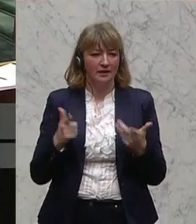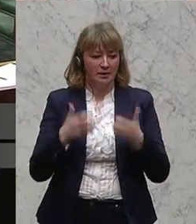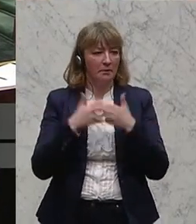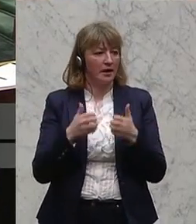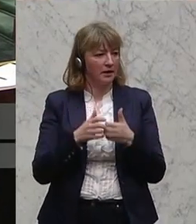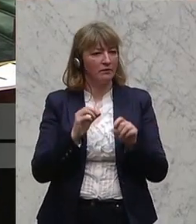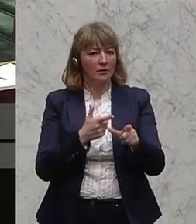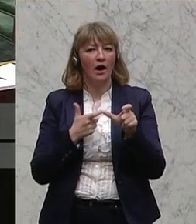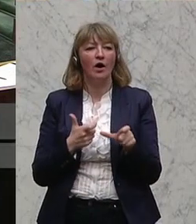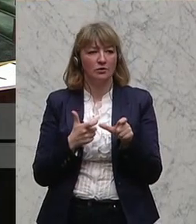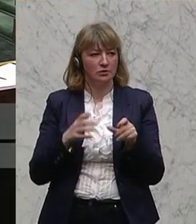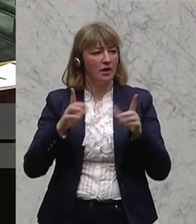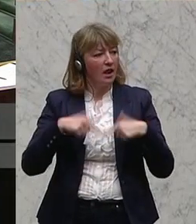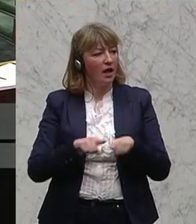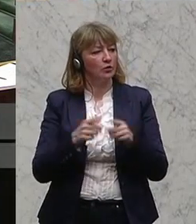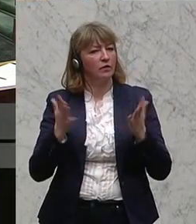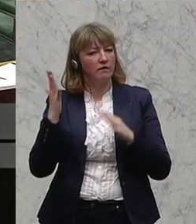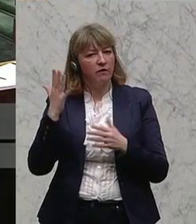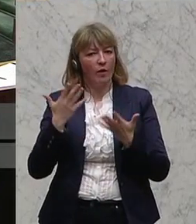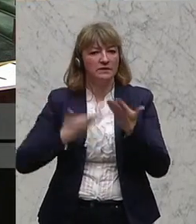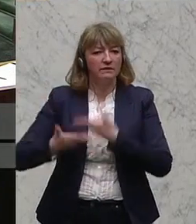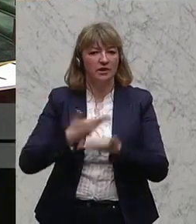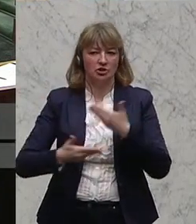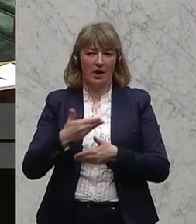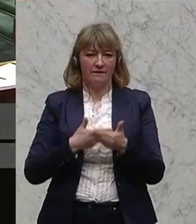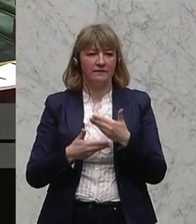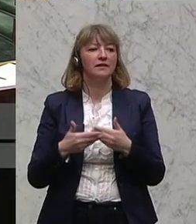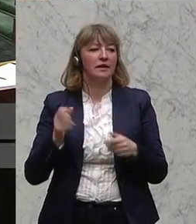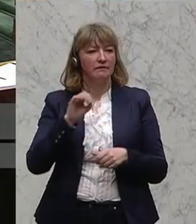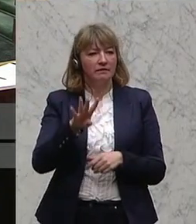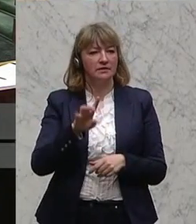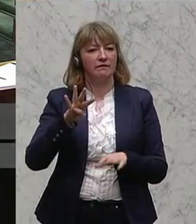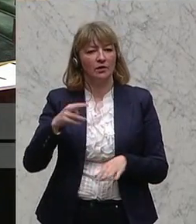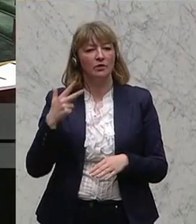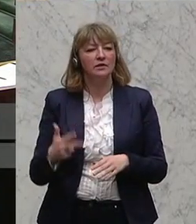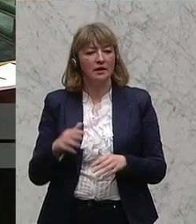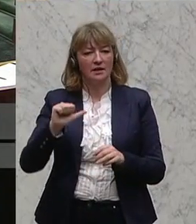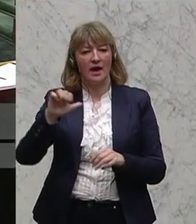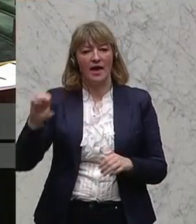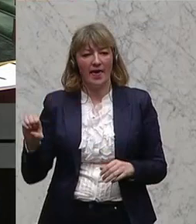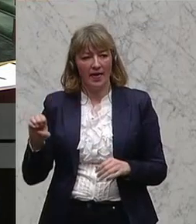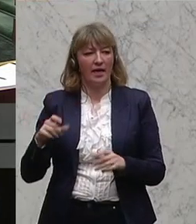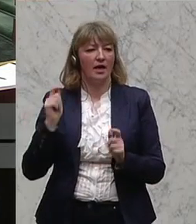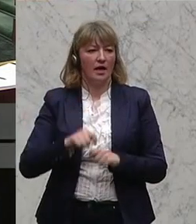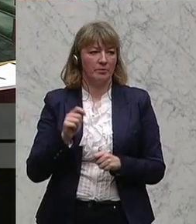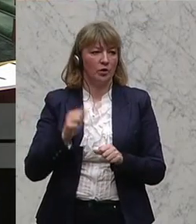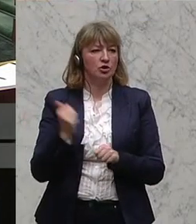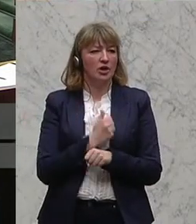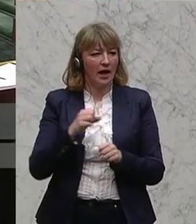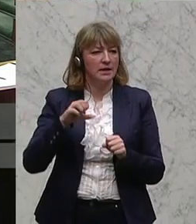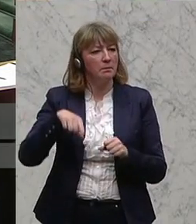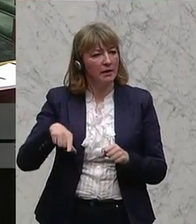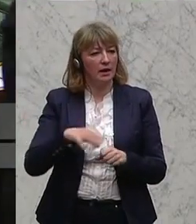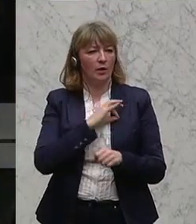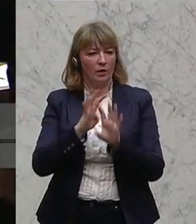Anträge der Freiheitlichen und des Team Stronach, die darauf abzielen, die Herkunft von Lebensmitteln besser zu kennzeichnen. So will die FPÖ